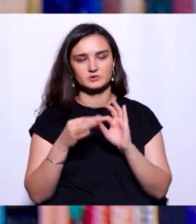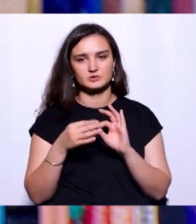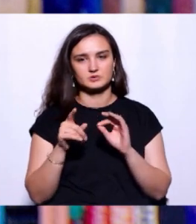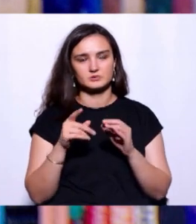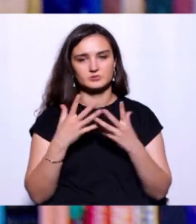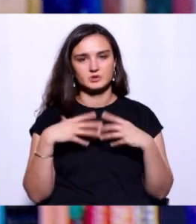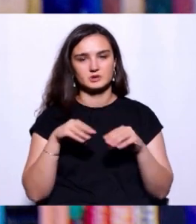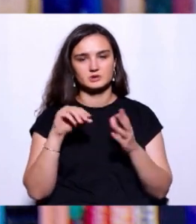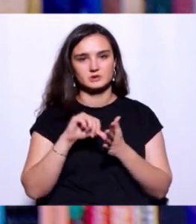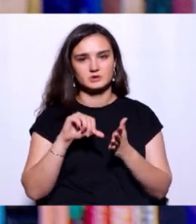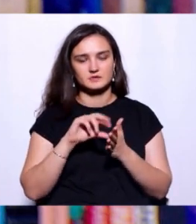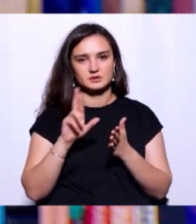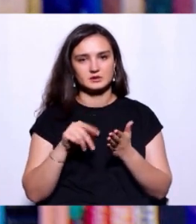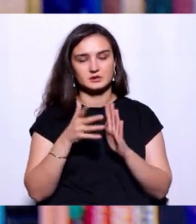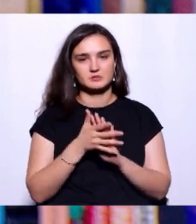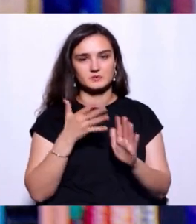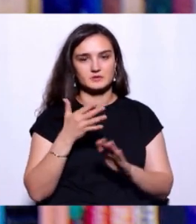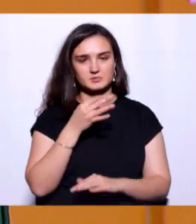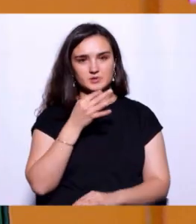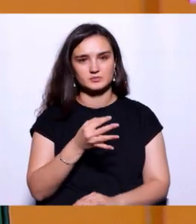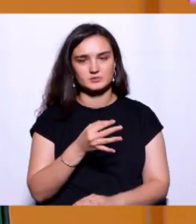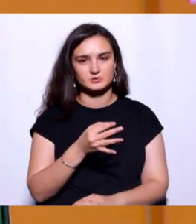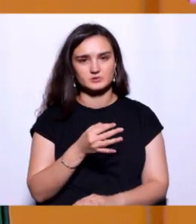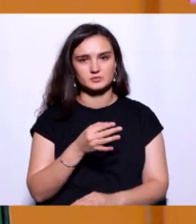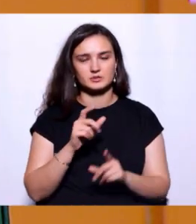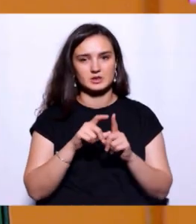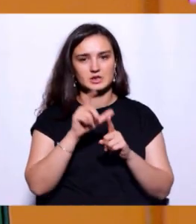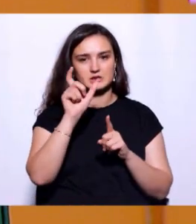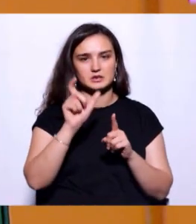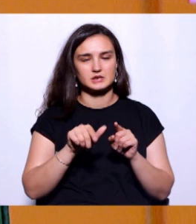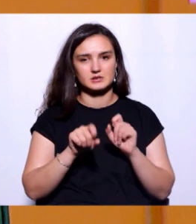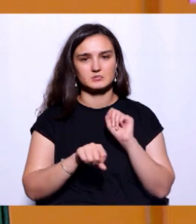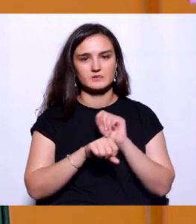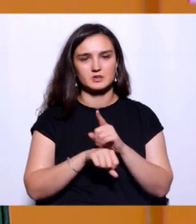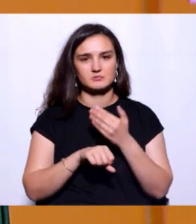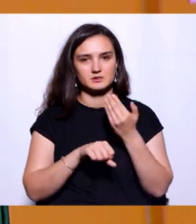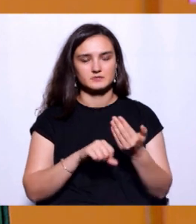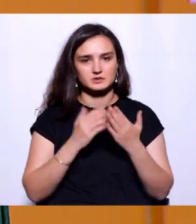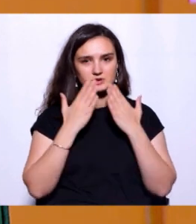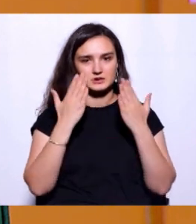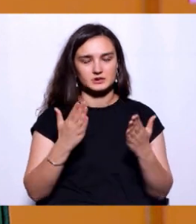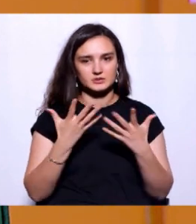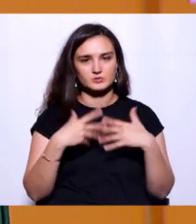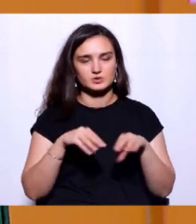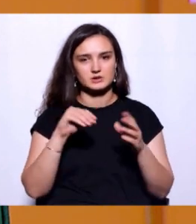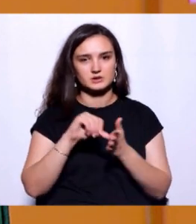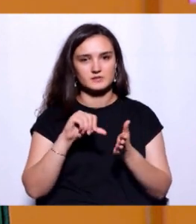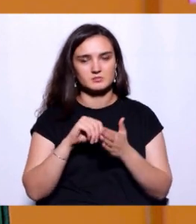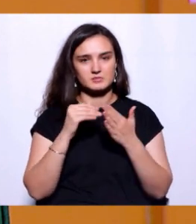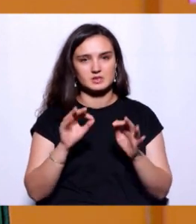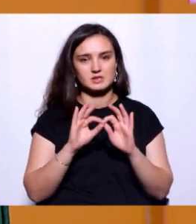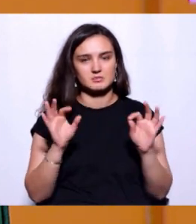the family members and guess the answer. ლექსიკის ამ დავალებისთვის წაიკითხეთ ოჯახის